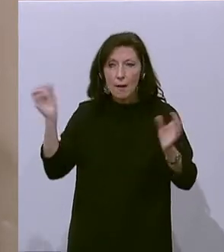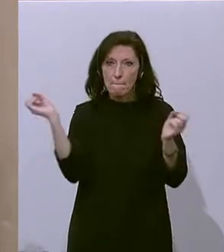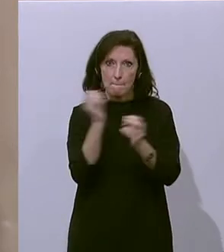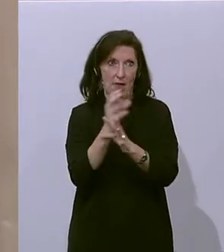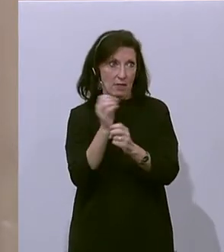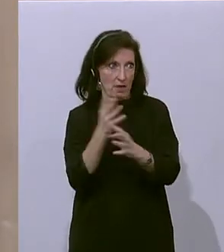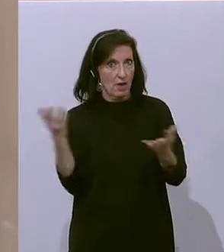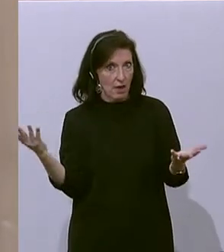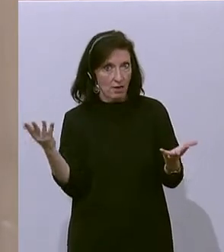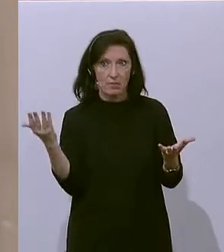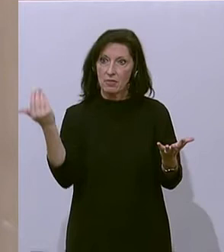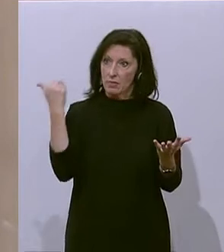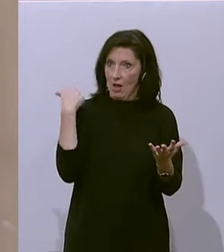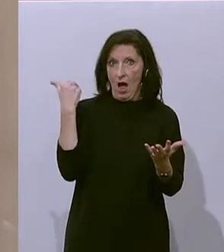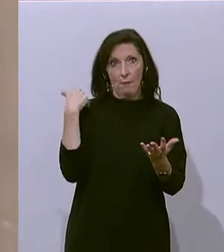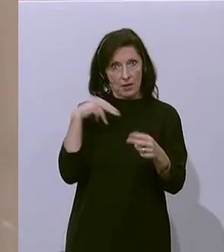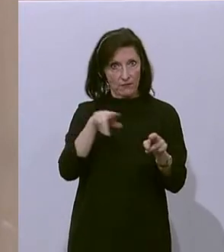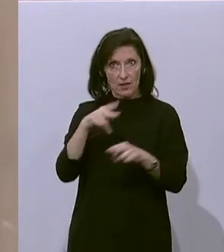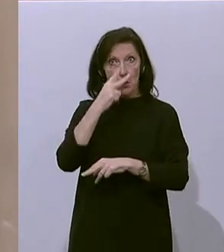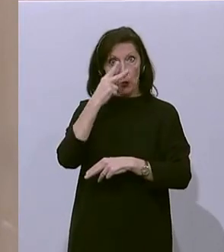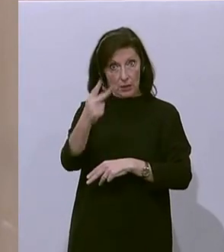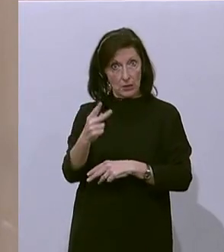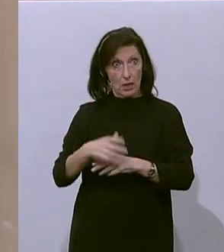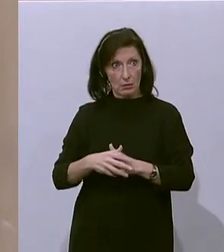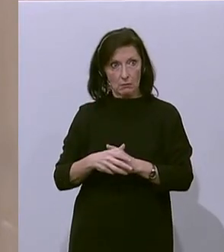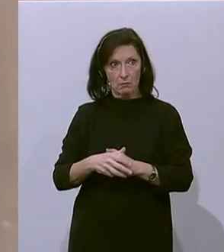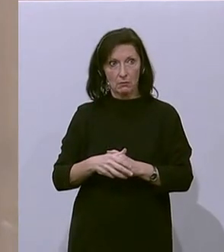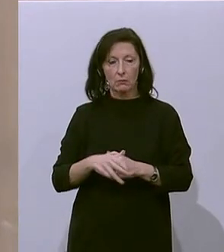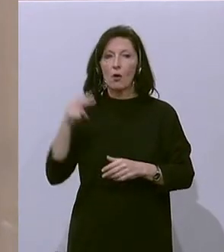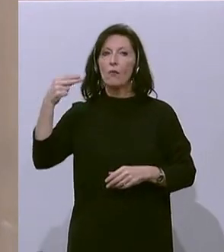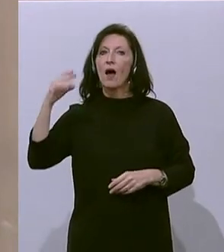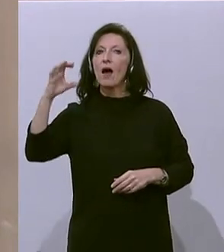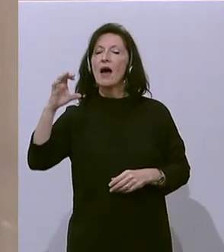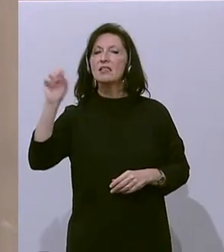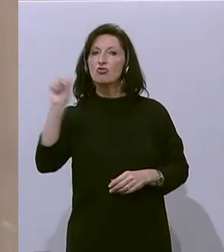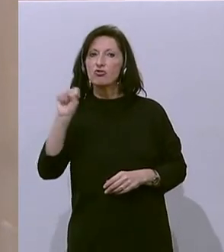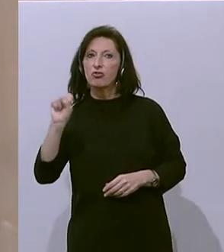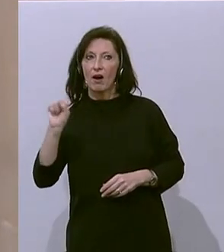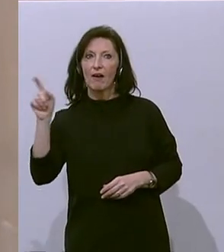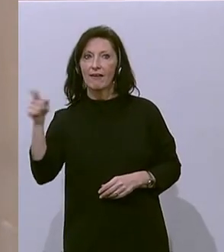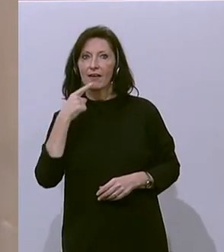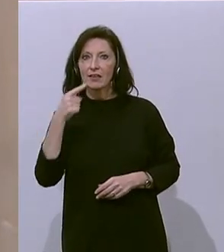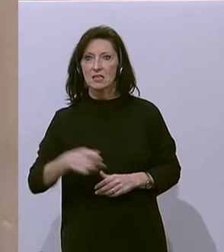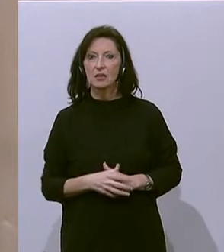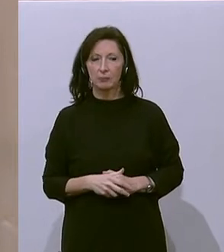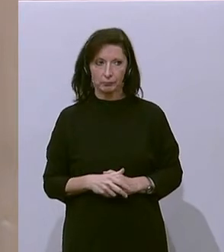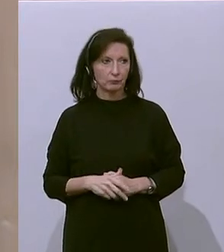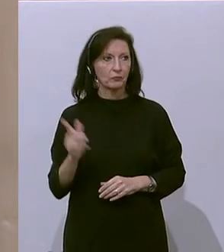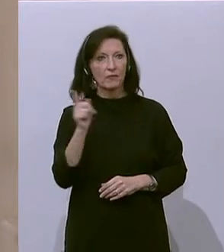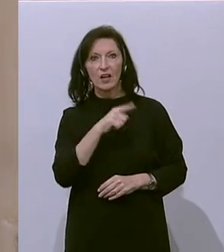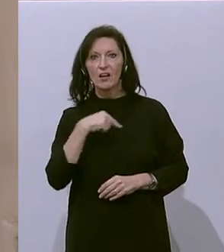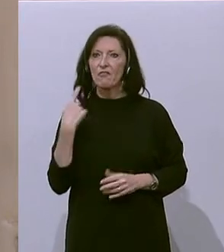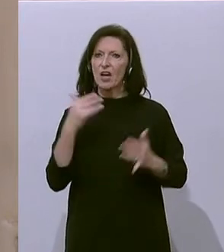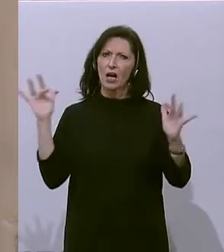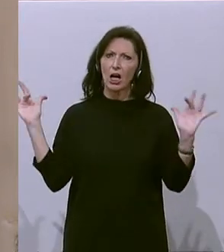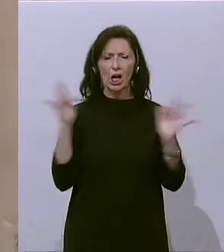die das im Video damals gesehen haben. Und da sagt Heinz-Christian Strache laut diesen Medienberichten: Wir sind gegen das